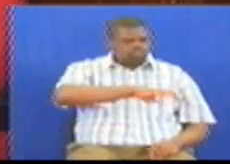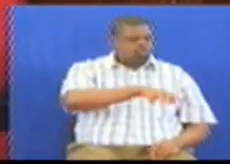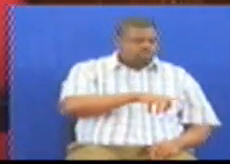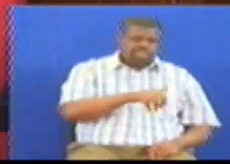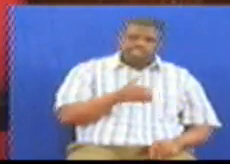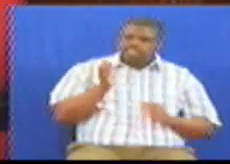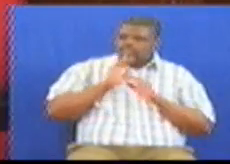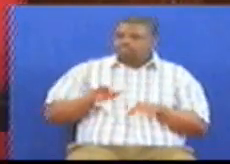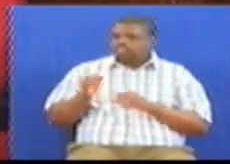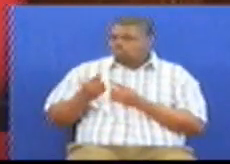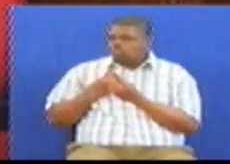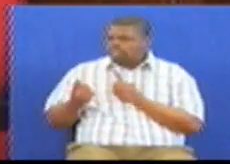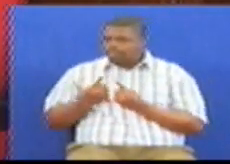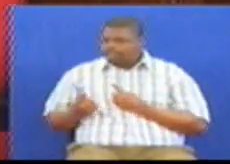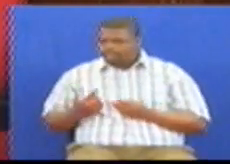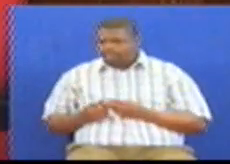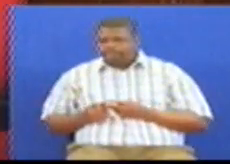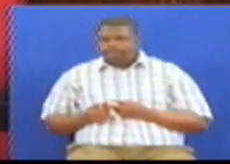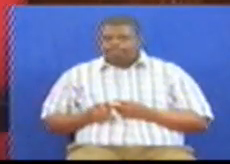Nimalizie tu kwa kusema